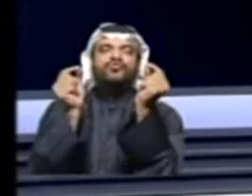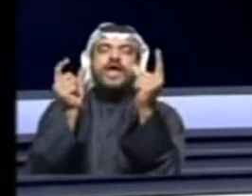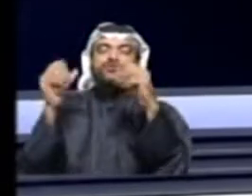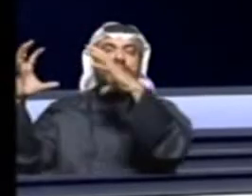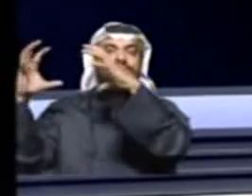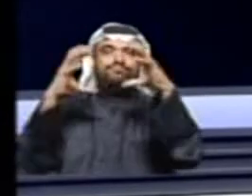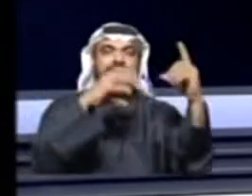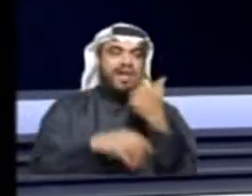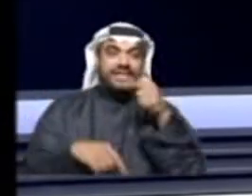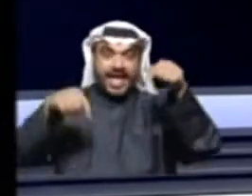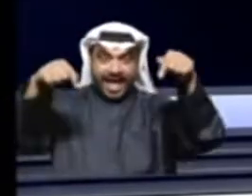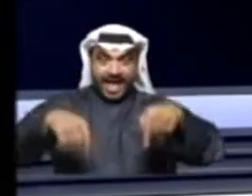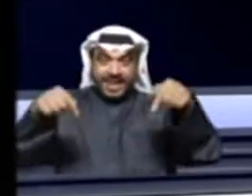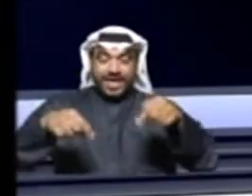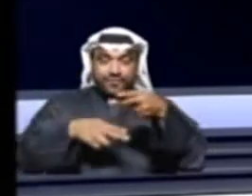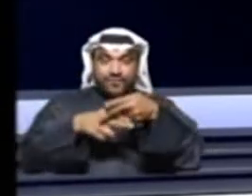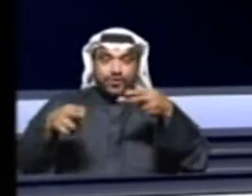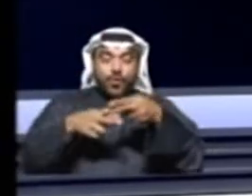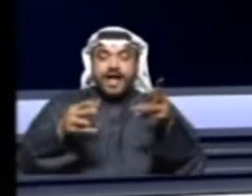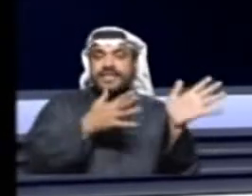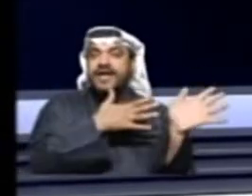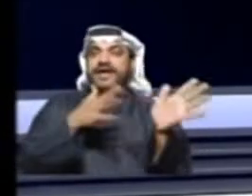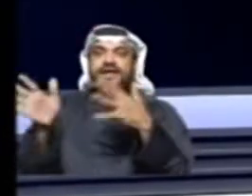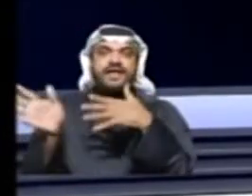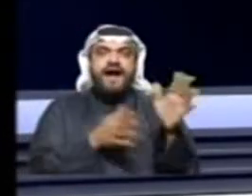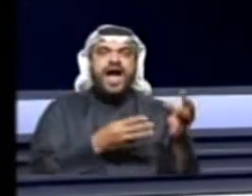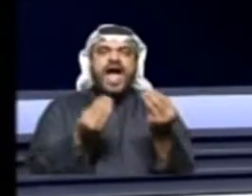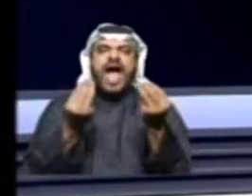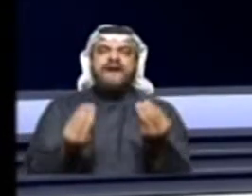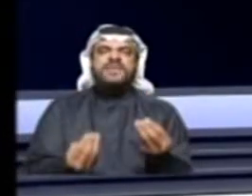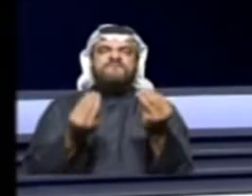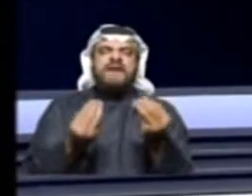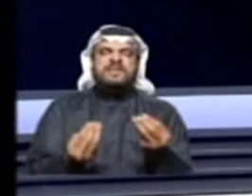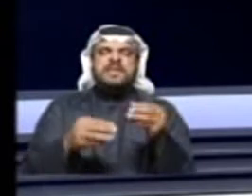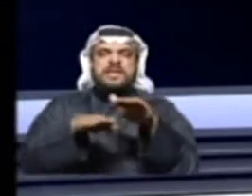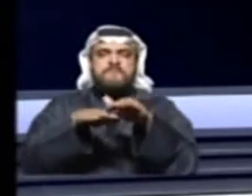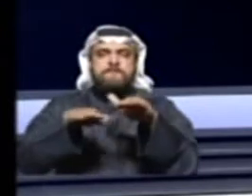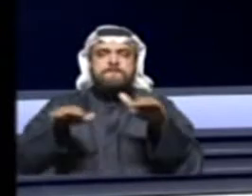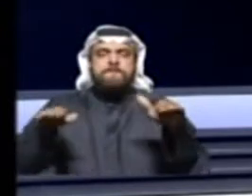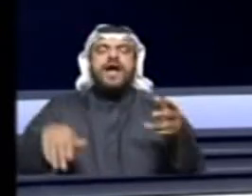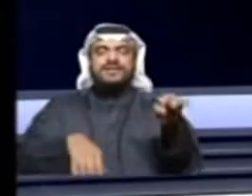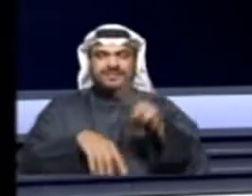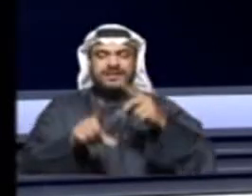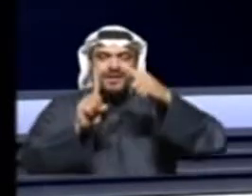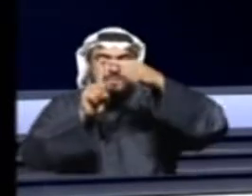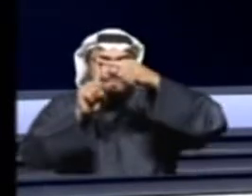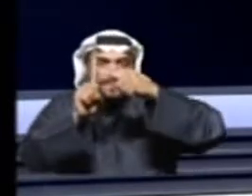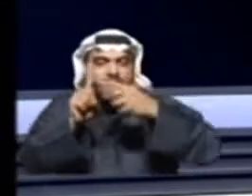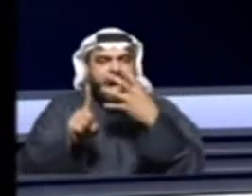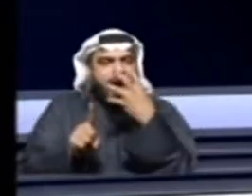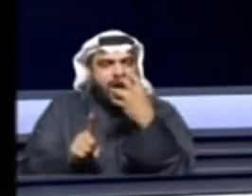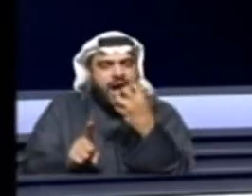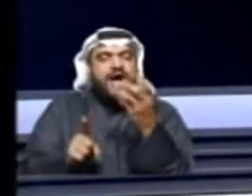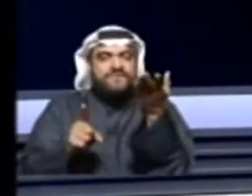مدينة الكويت أجواء معتدلة، الرياح شمالية غربية سرعتها 8 كيلومتر في الساعة، درجة الحرارة 18 درجة مئوية،